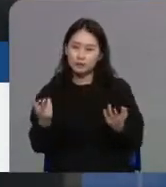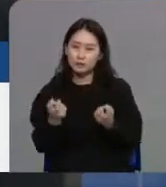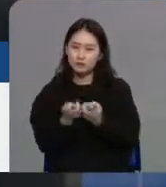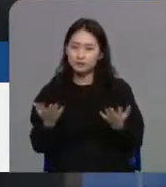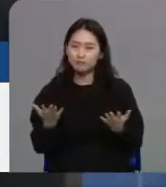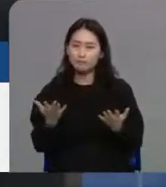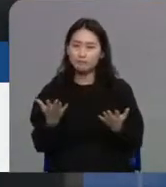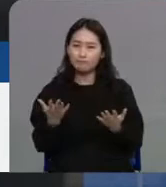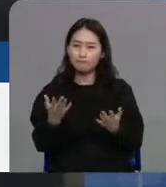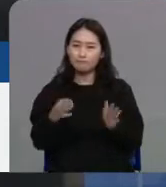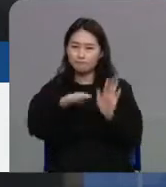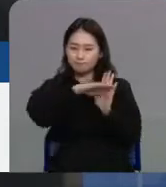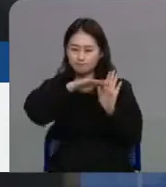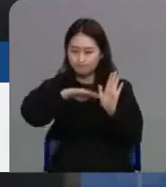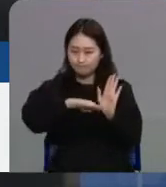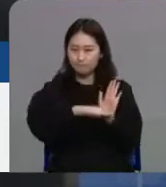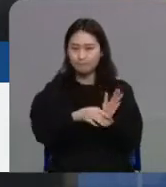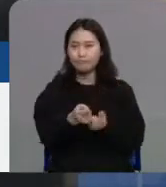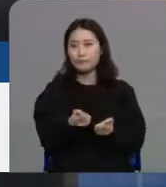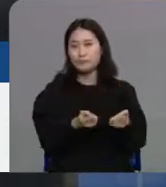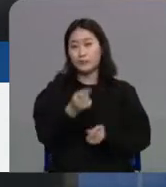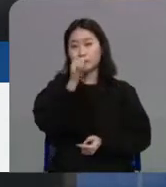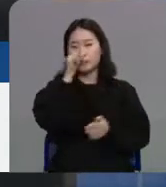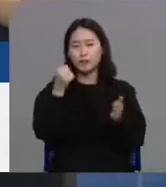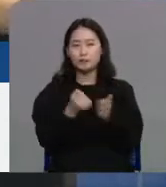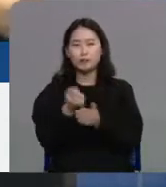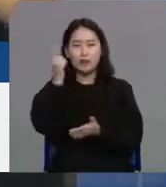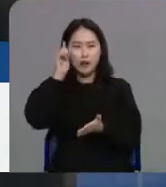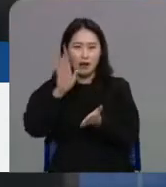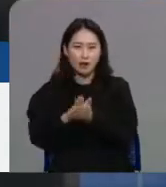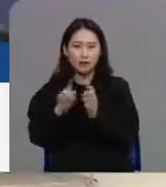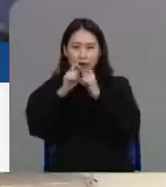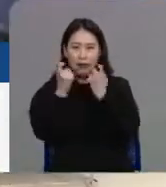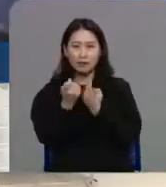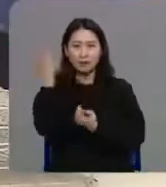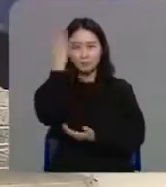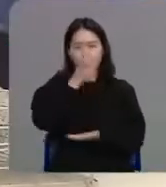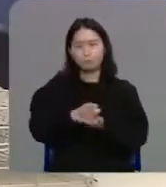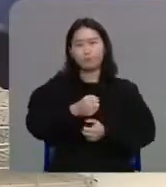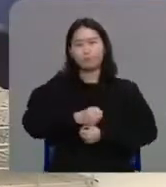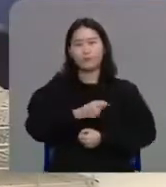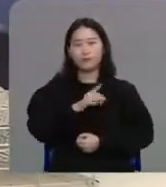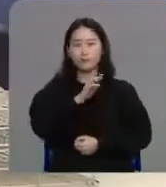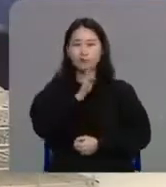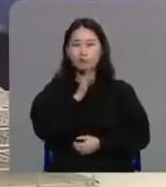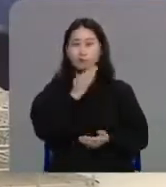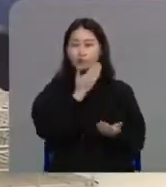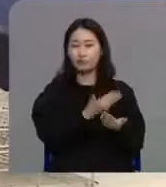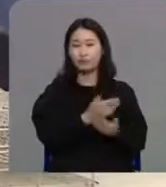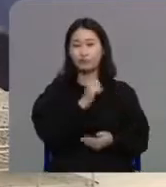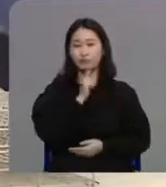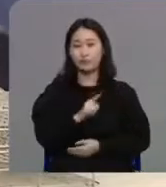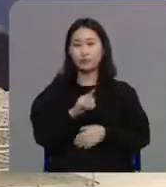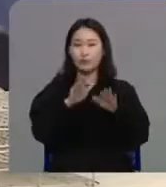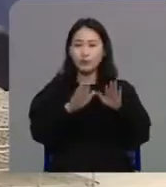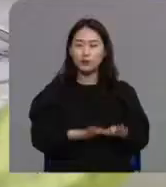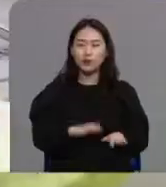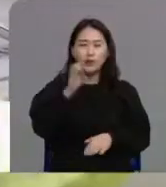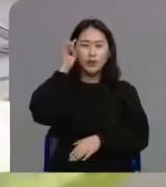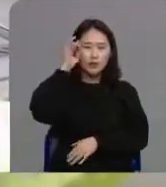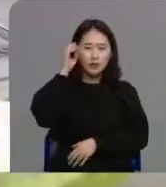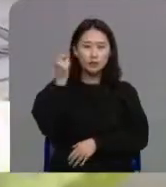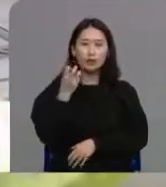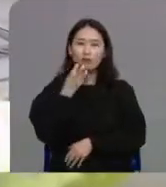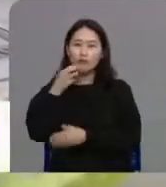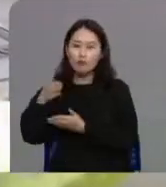있기 때문에 스스로 지키는 것이 굉장히 중요한 전북은 오늘도 임 청과 경기도 구리